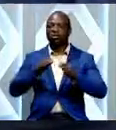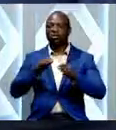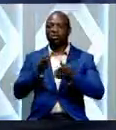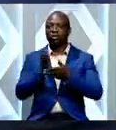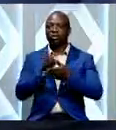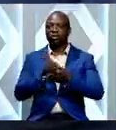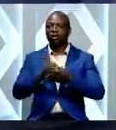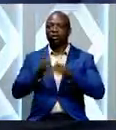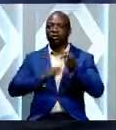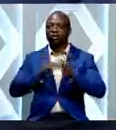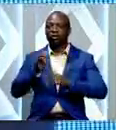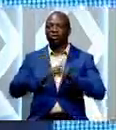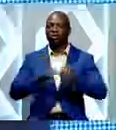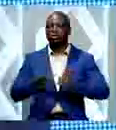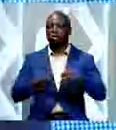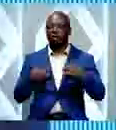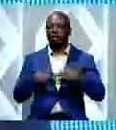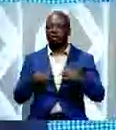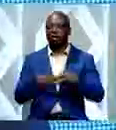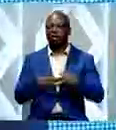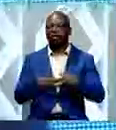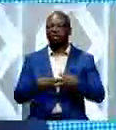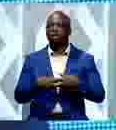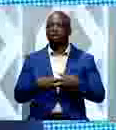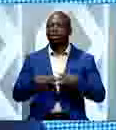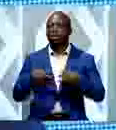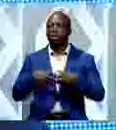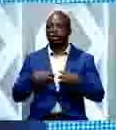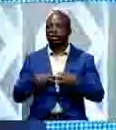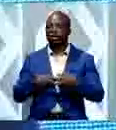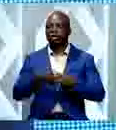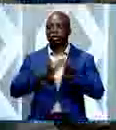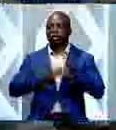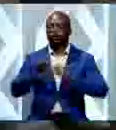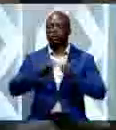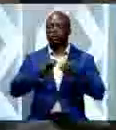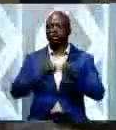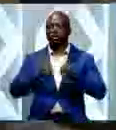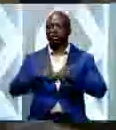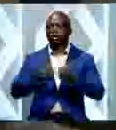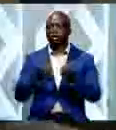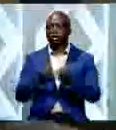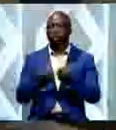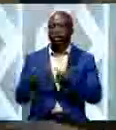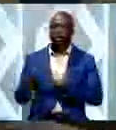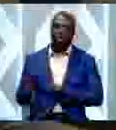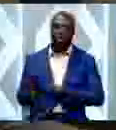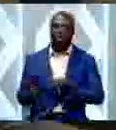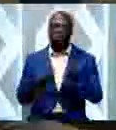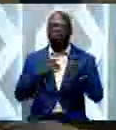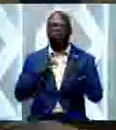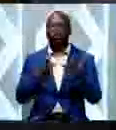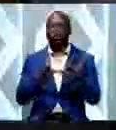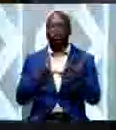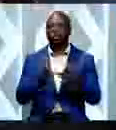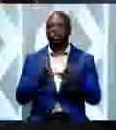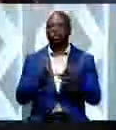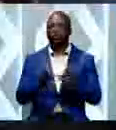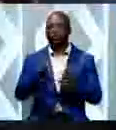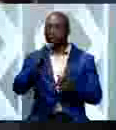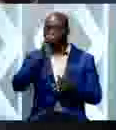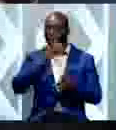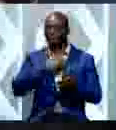stratégiques. Électricité, énergie, infrastructures numériques, sociales, transport, logistique, eau